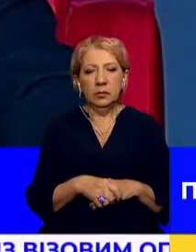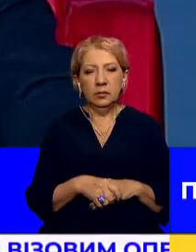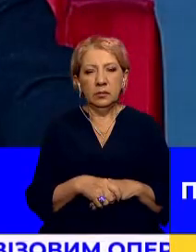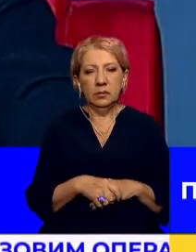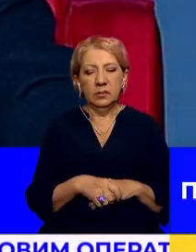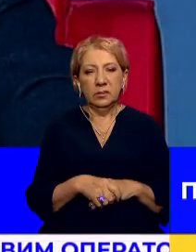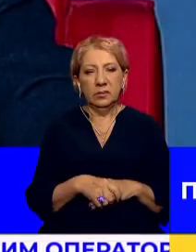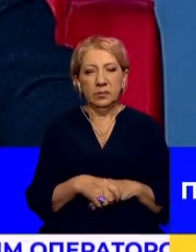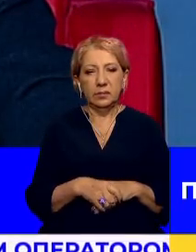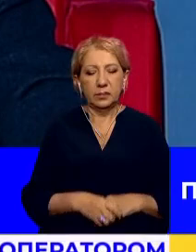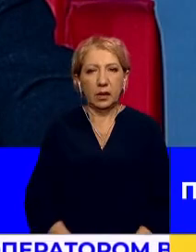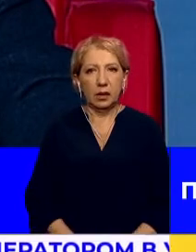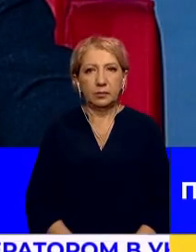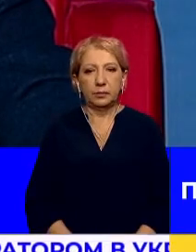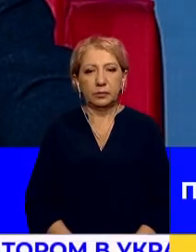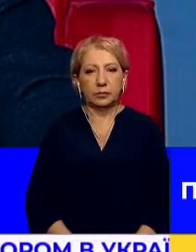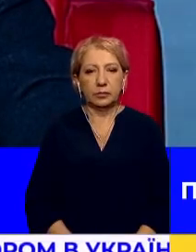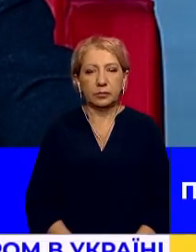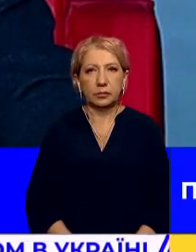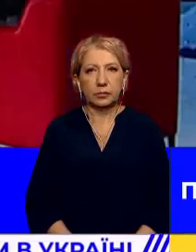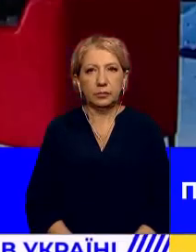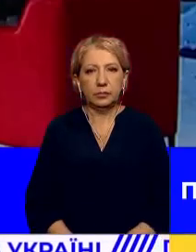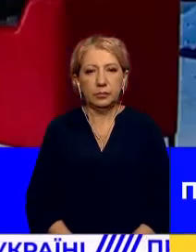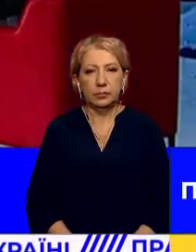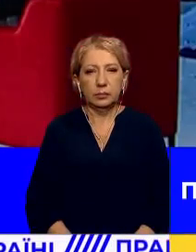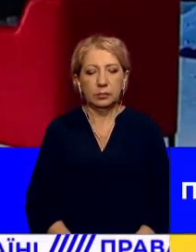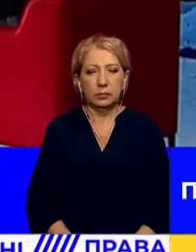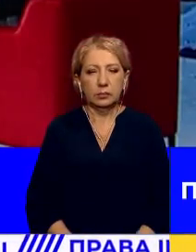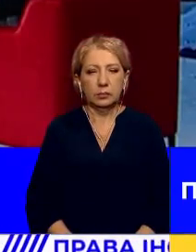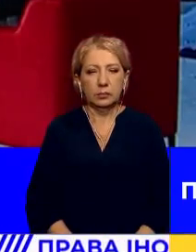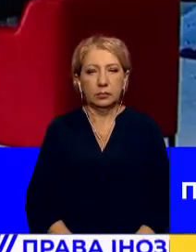Давайте послухаємо головного державного санітарного лікаря Ігоря Кузіна.